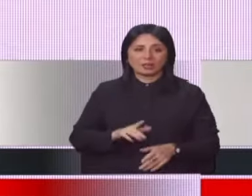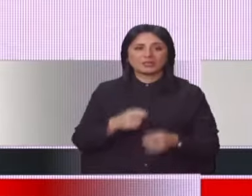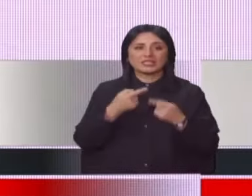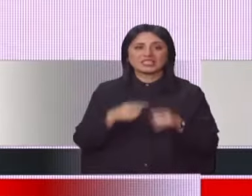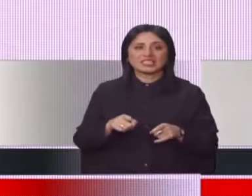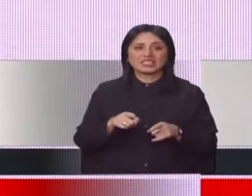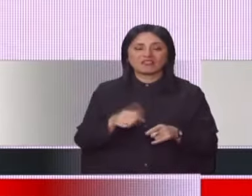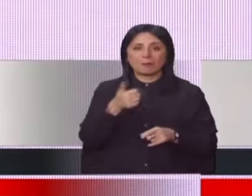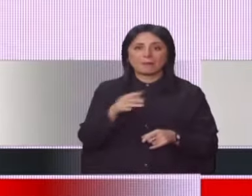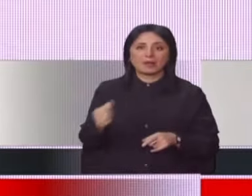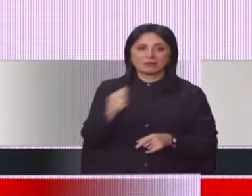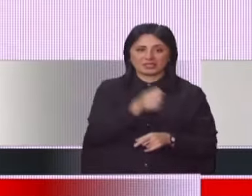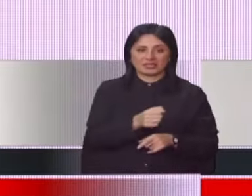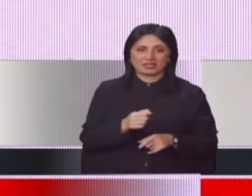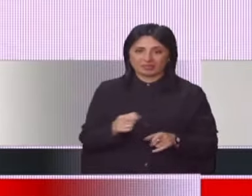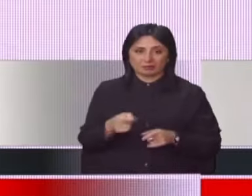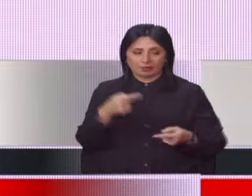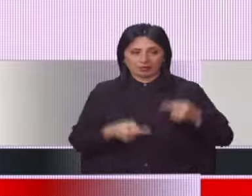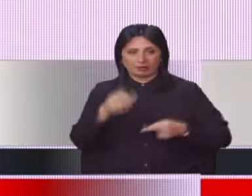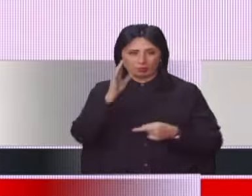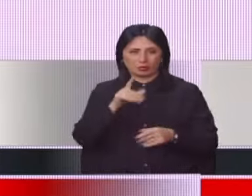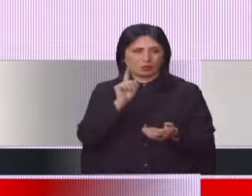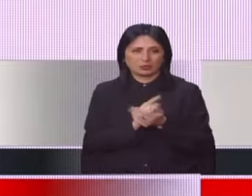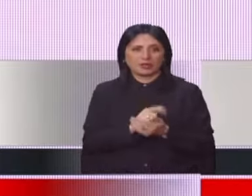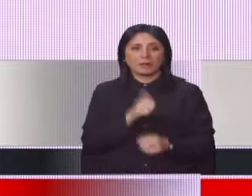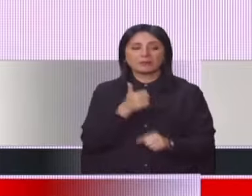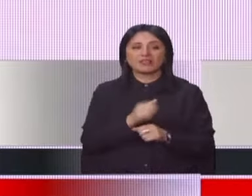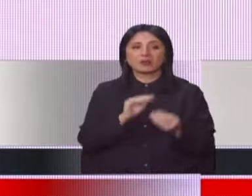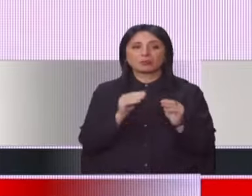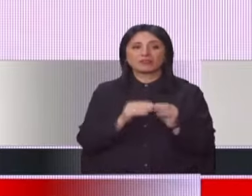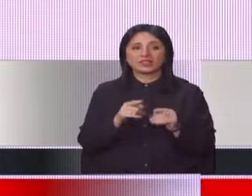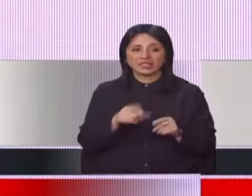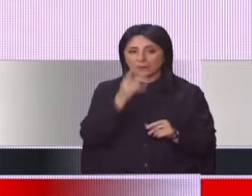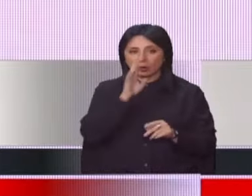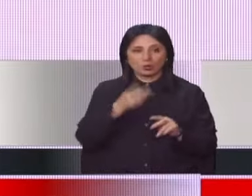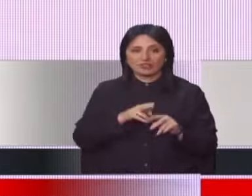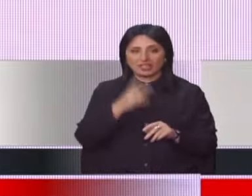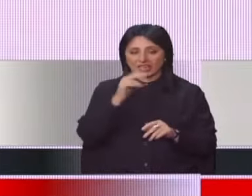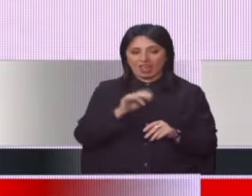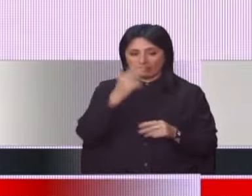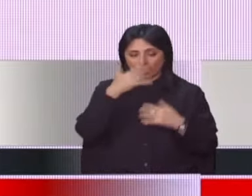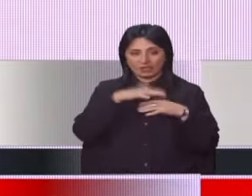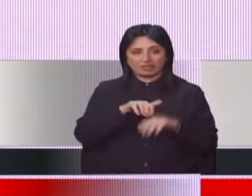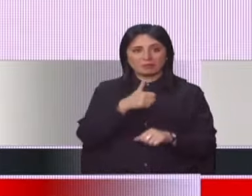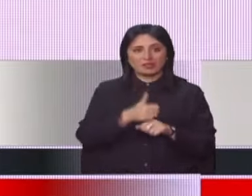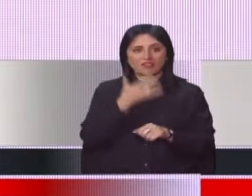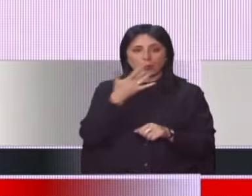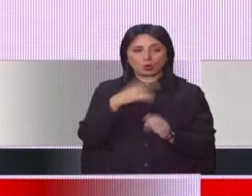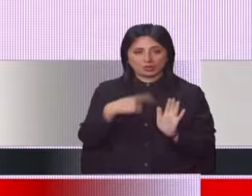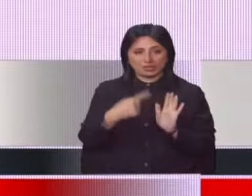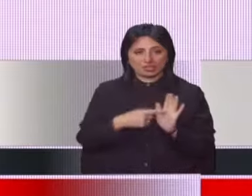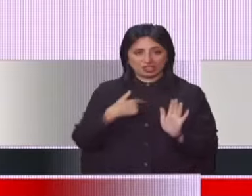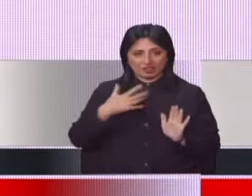სხვა დაუნიშნოს პრემიერ-მინისტრი, სხვა თუ არაფერი. მაგრამ რას თავი პრობლემა არის, რომ დღემდე მიუხედავად ისო ევროინტეგრაცია მთავარი პოლიტიკური საკითხია